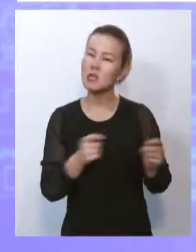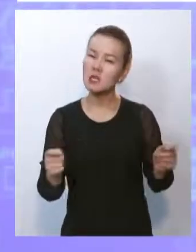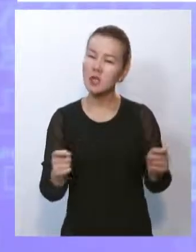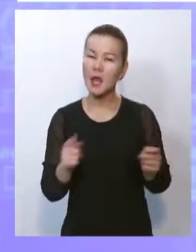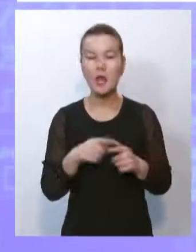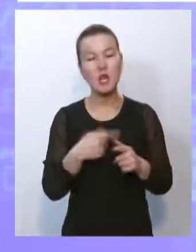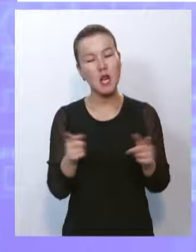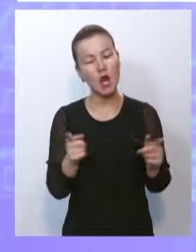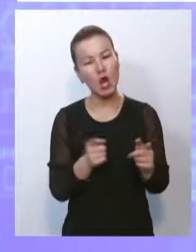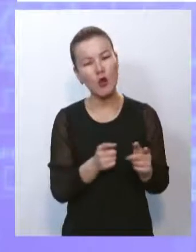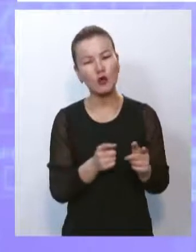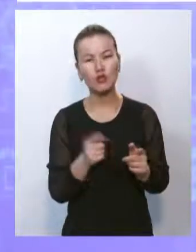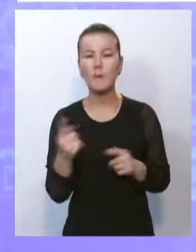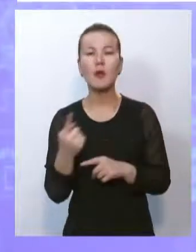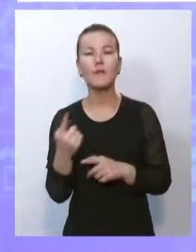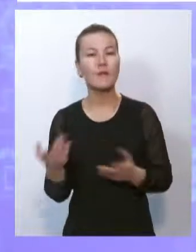короче 1